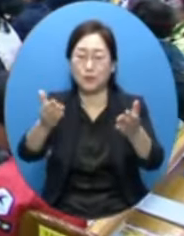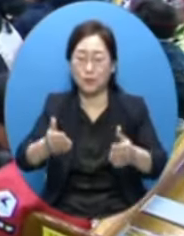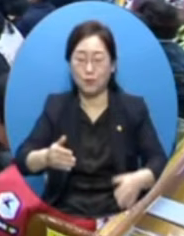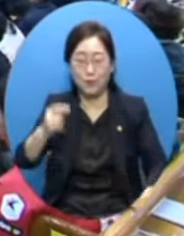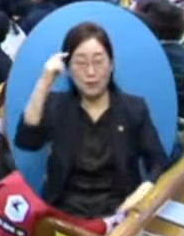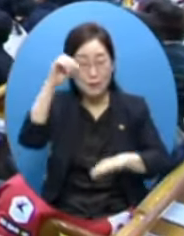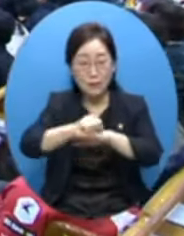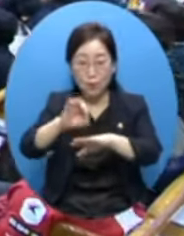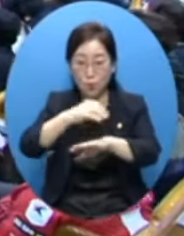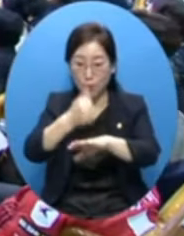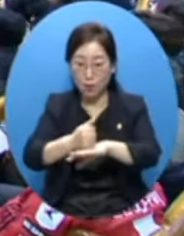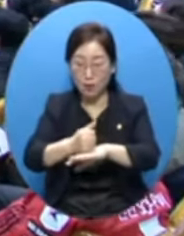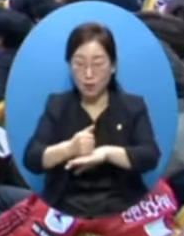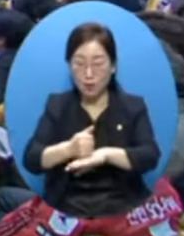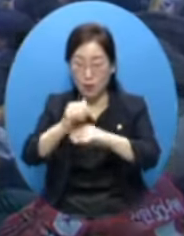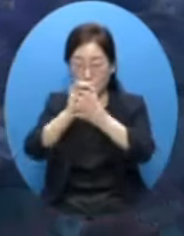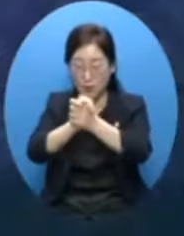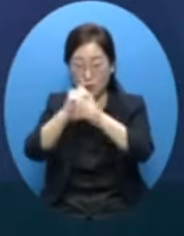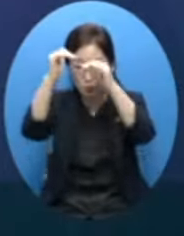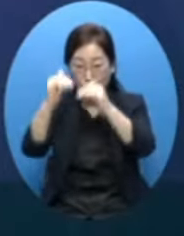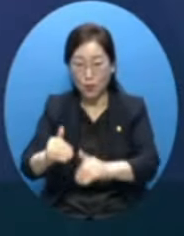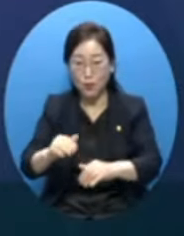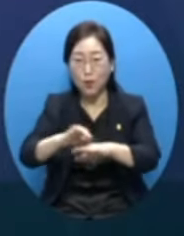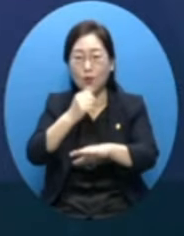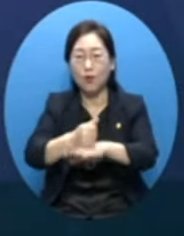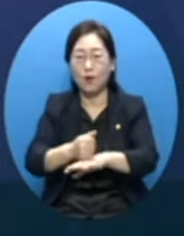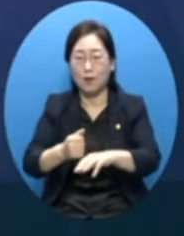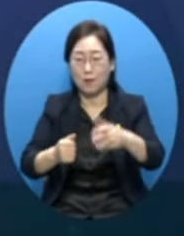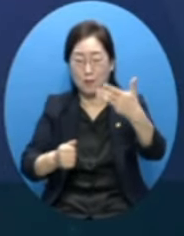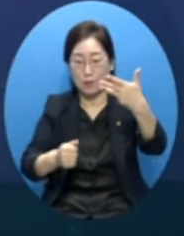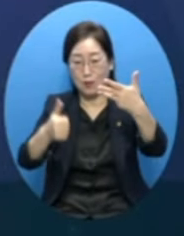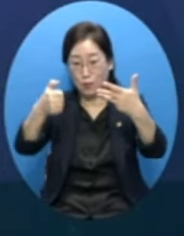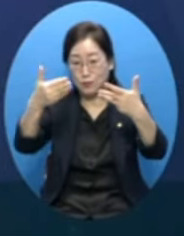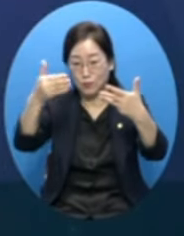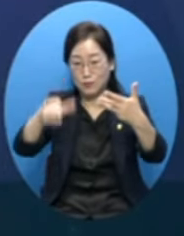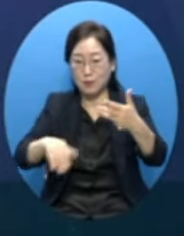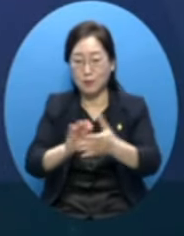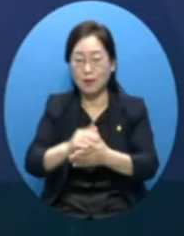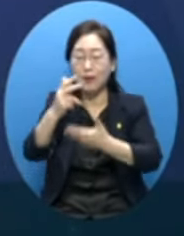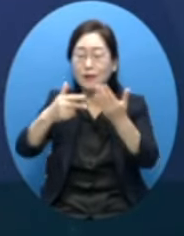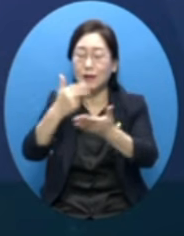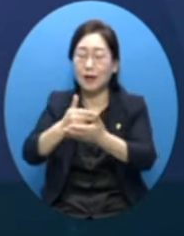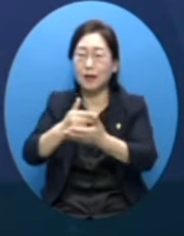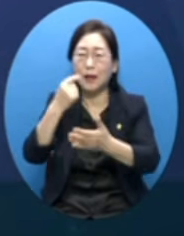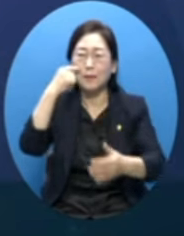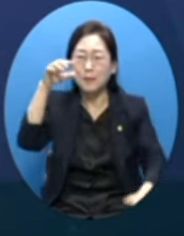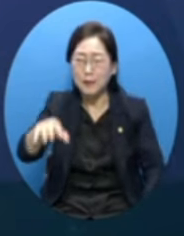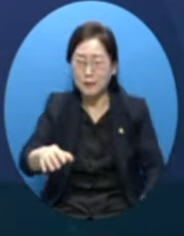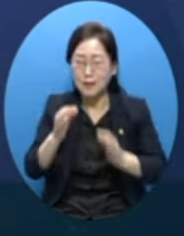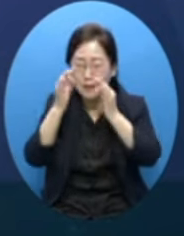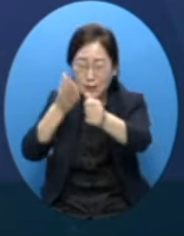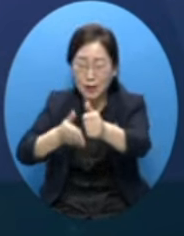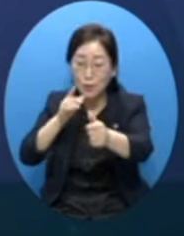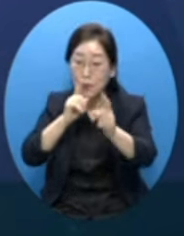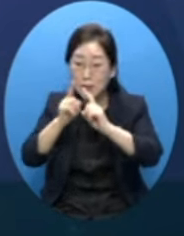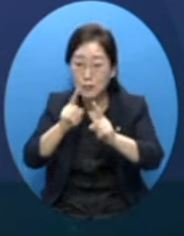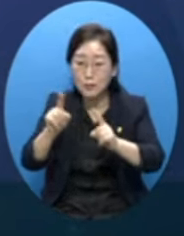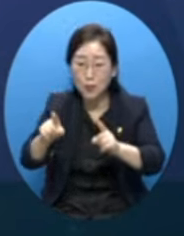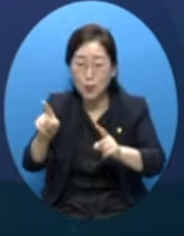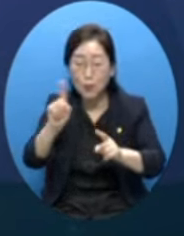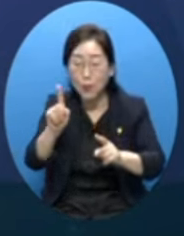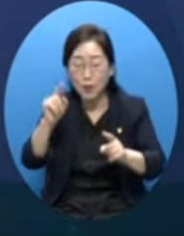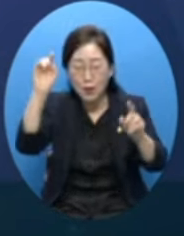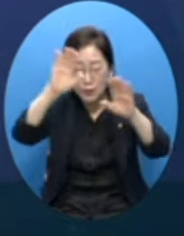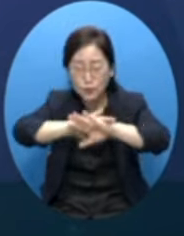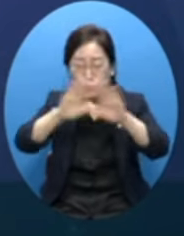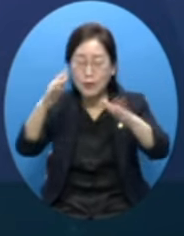이렇게 기도했습니다. 열왕기상 8장 59절 60절입니다 야외 앞에서 내가 간구한 이 말씀이 주야로 우리 하나님 야외께 가까이